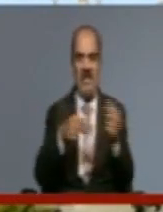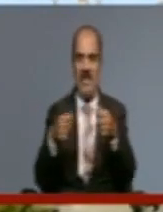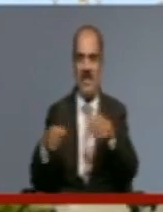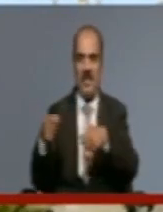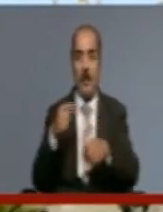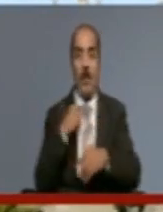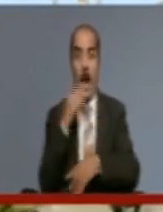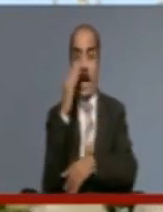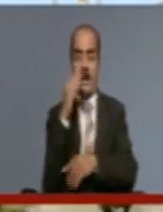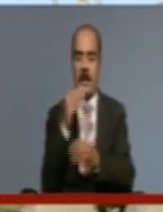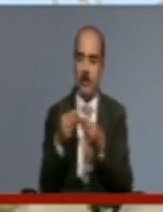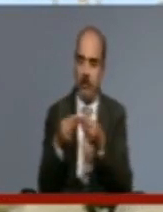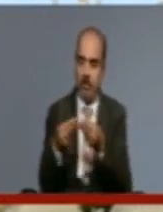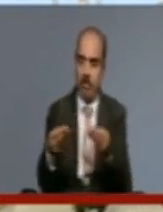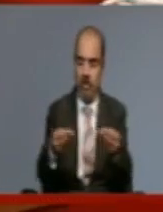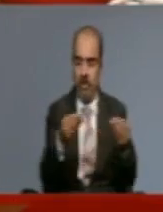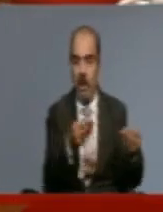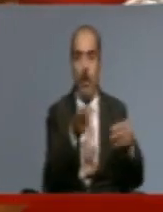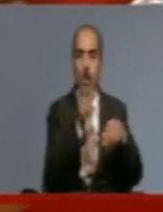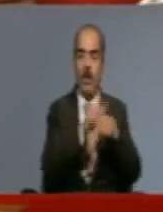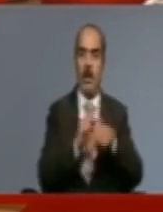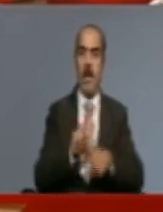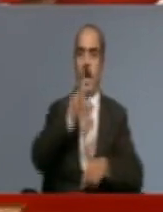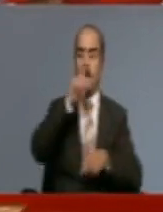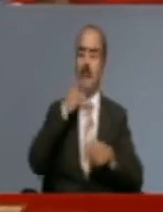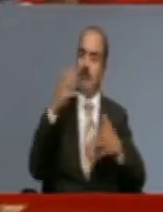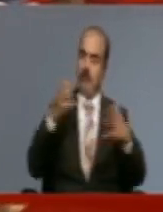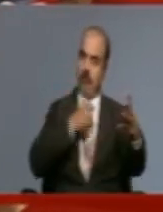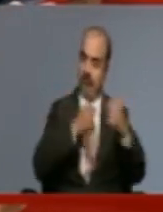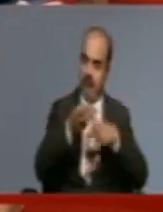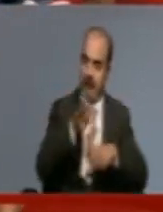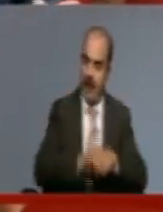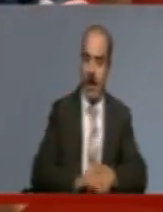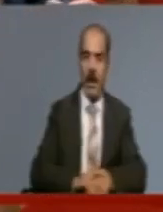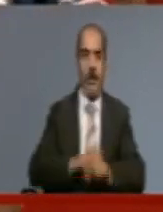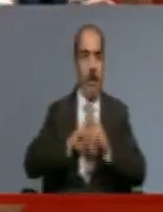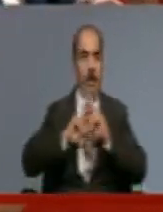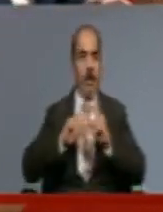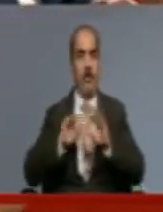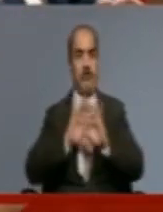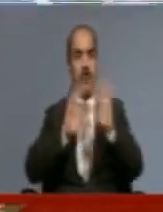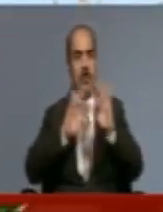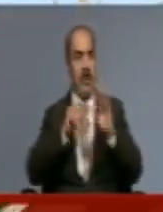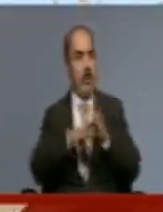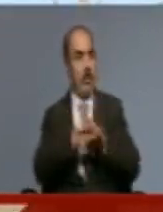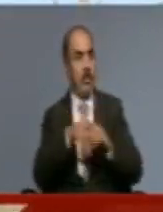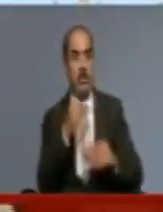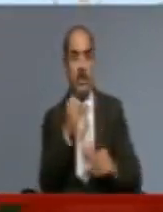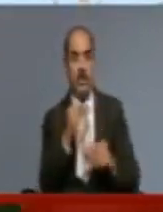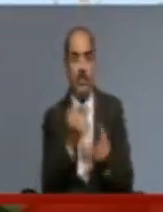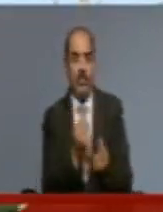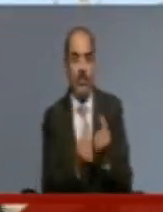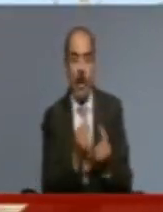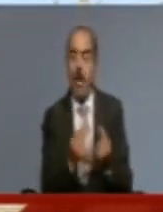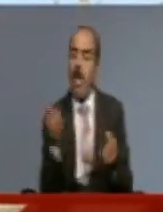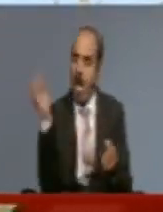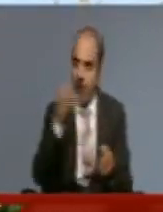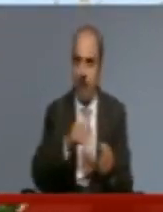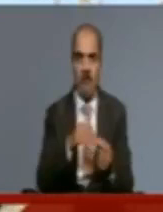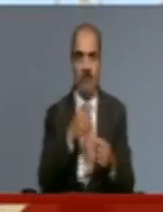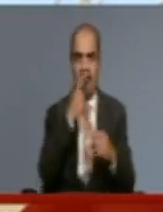عينية وحاضنات أعمال، كما نعمل على تعزيز فرص المرأة في التصنيع الزراعي والمشروعات البيئية